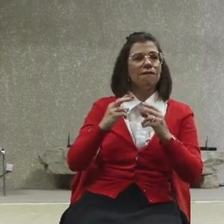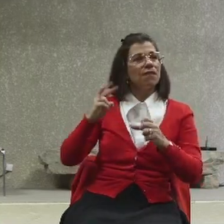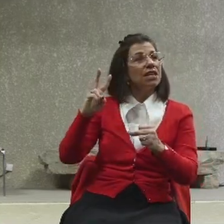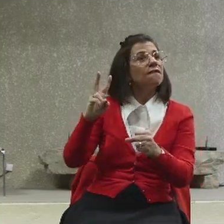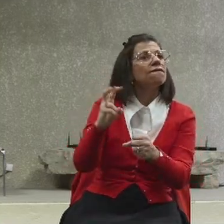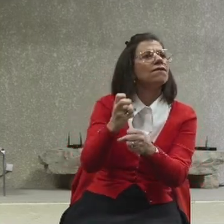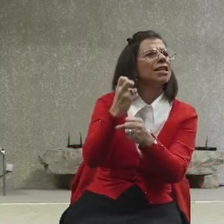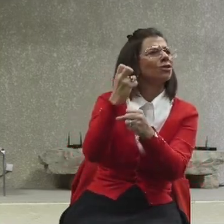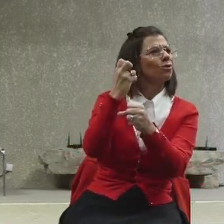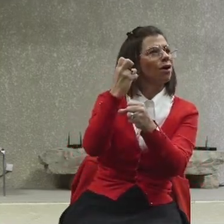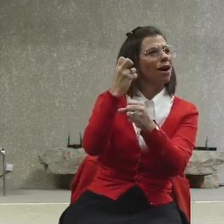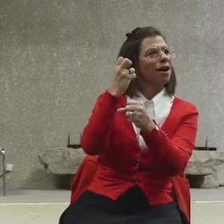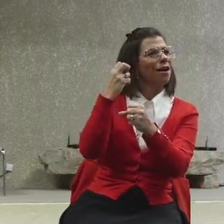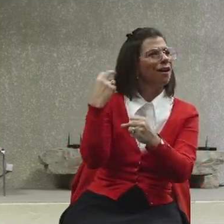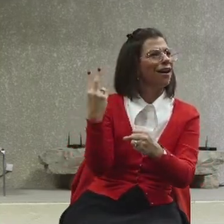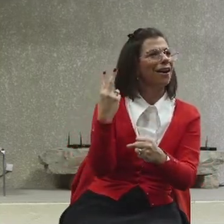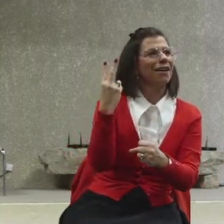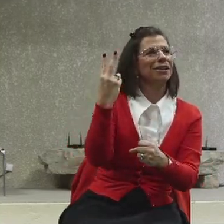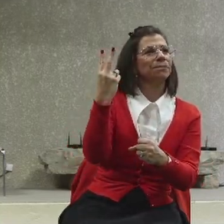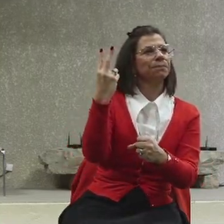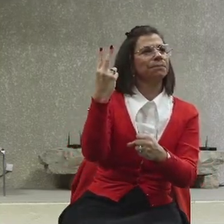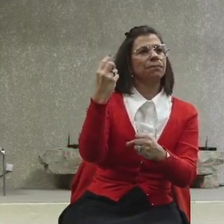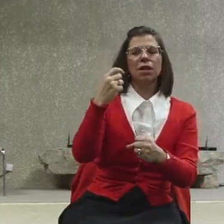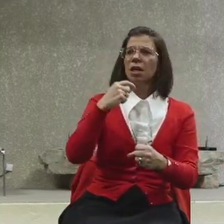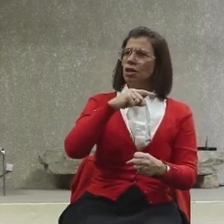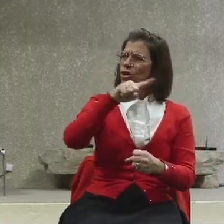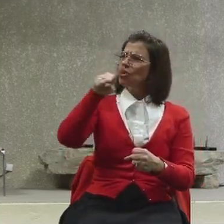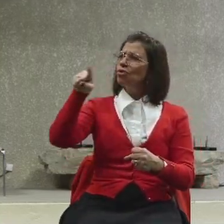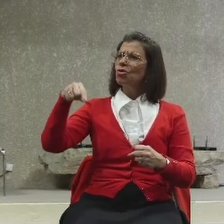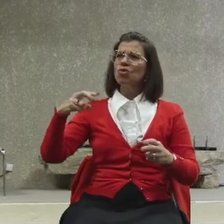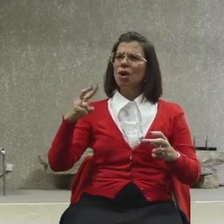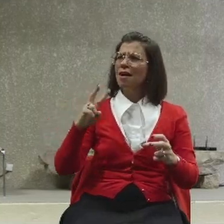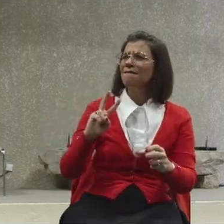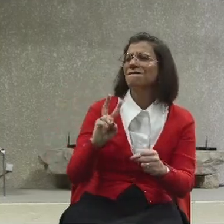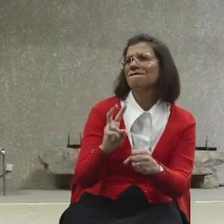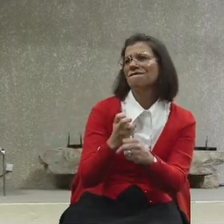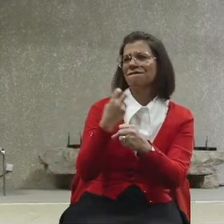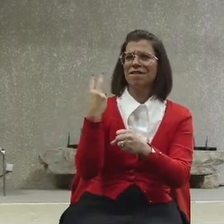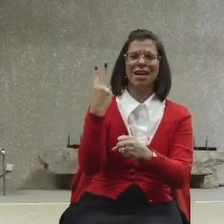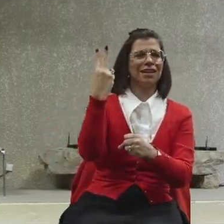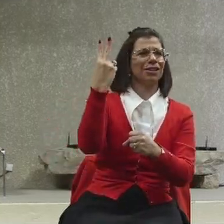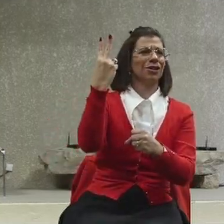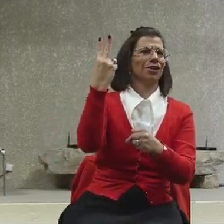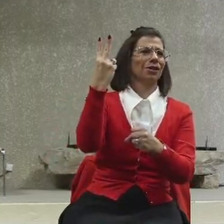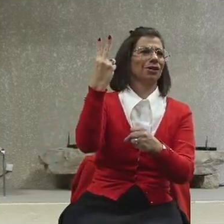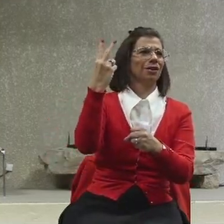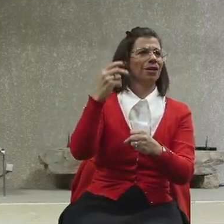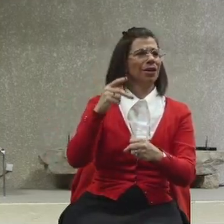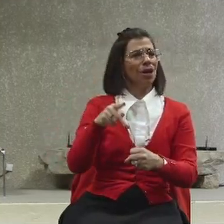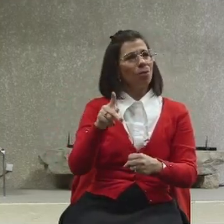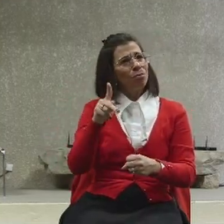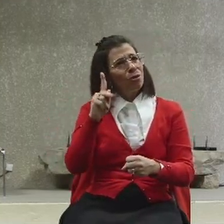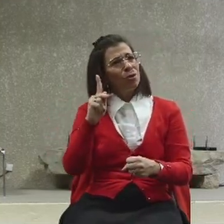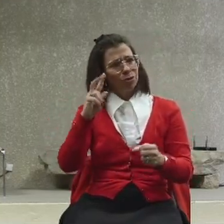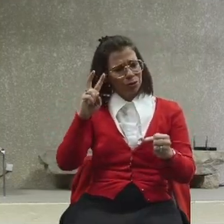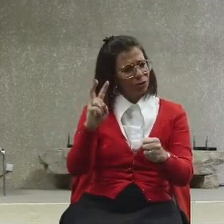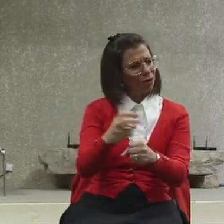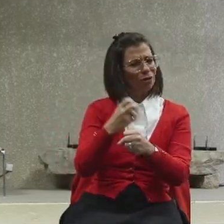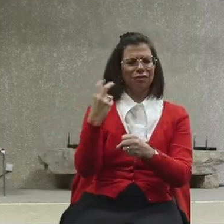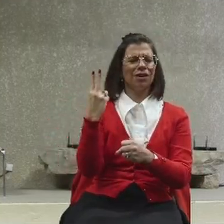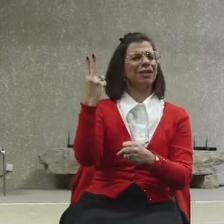Nous, avant de comprendre ces choses, nous sommes enfants de Dieu, c'est sûr. Mais si tu as la